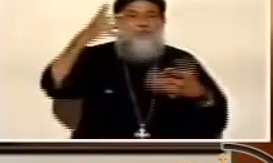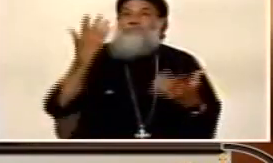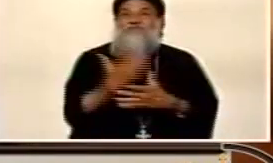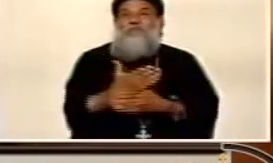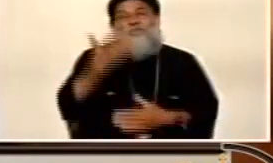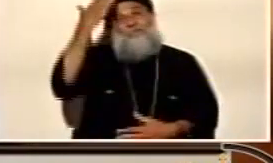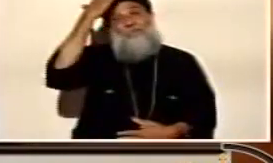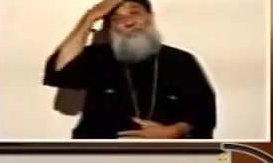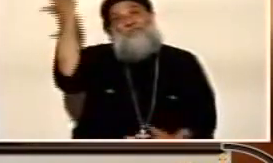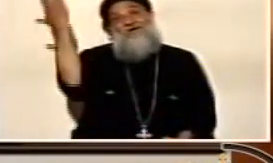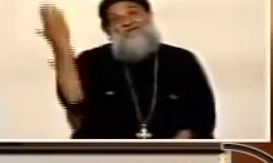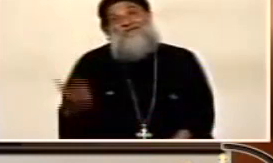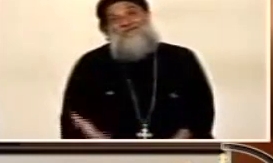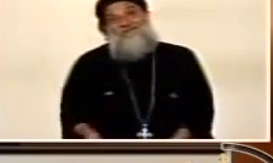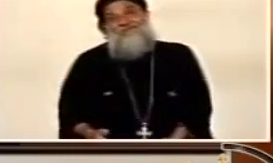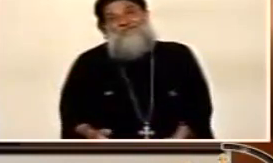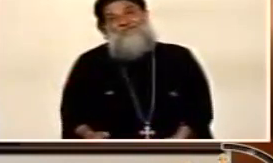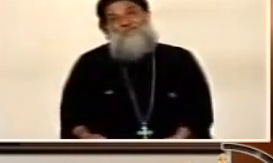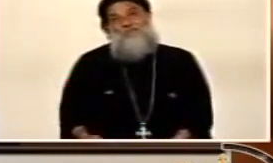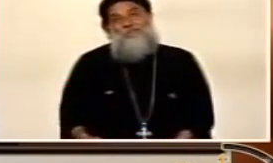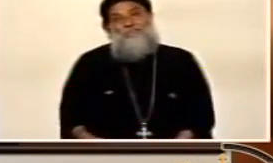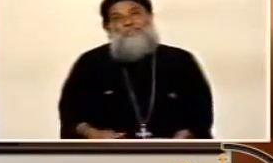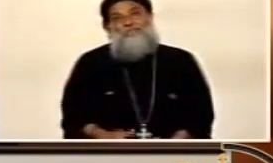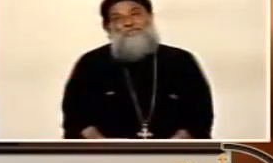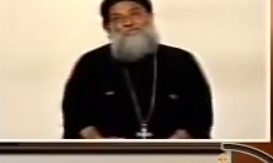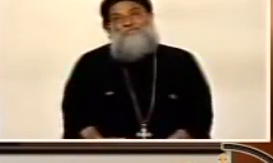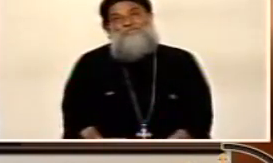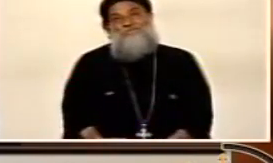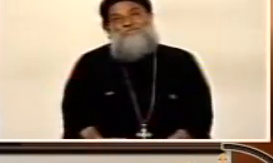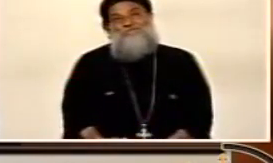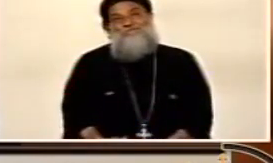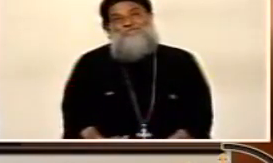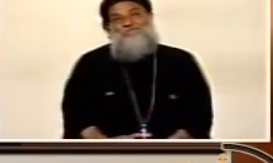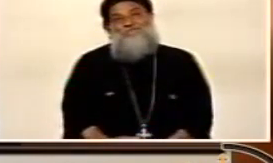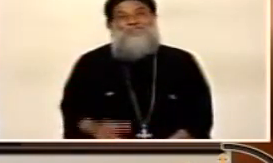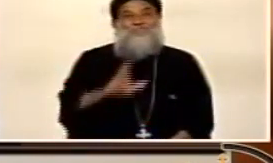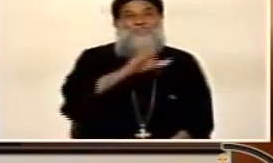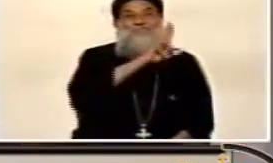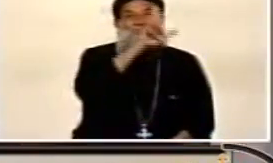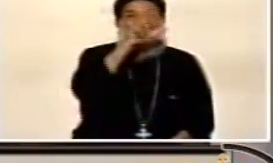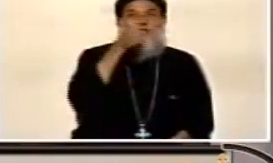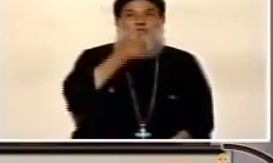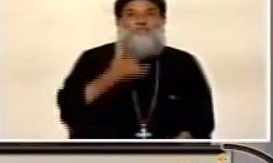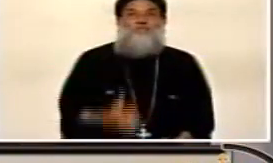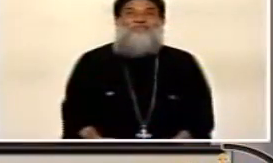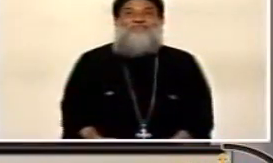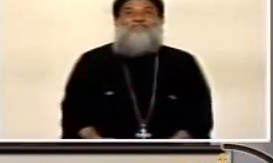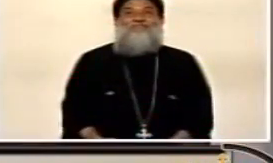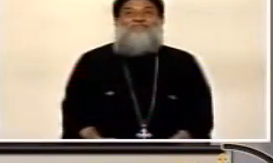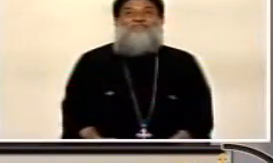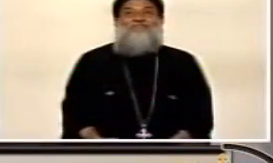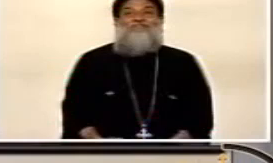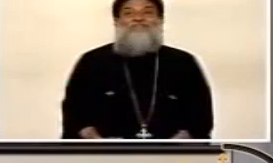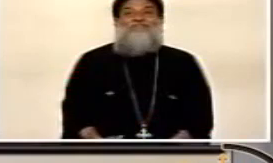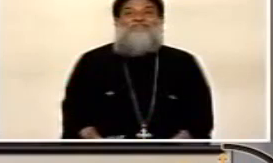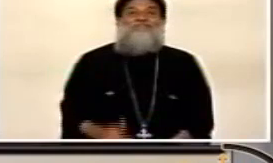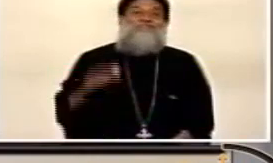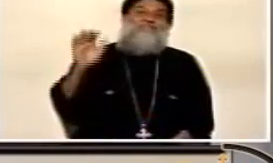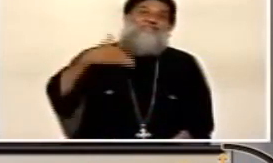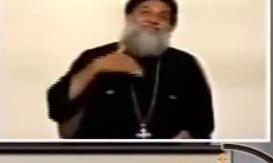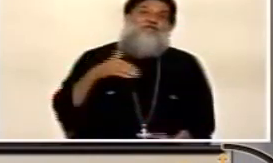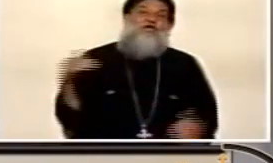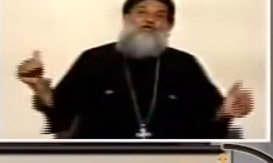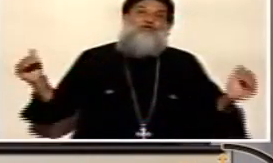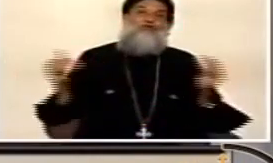بياخد 10 أمثال 100 ضعف. طب أختي سيدنا في سؤال طقسي كده بيجي لنا ساعات، إنه لو جه